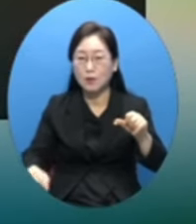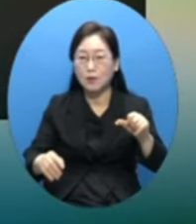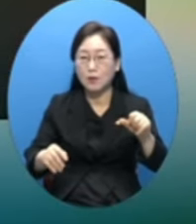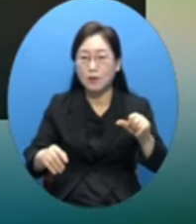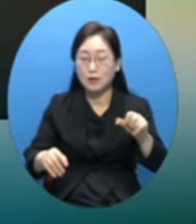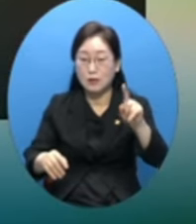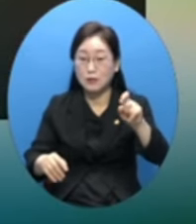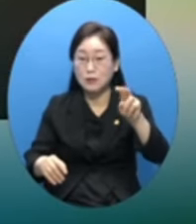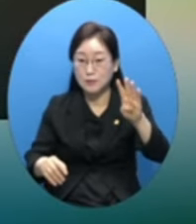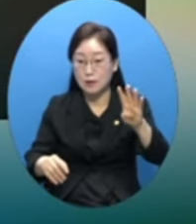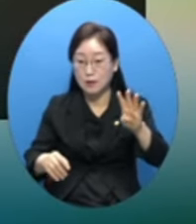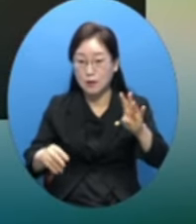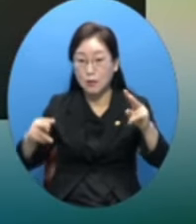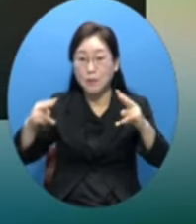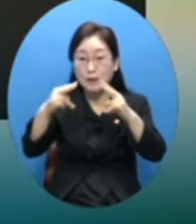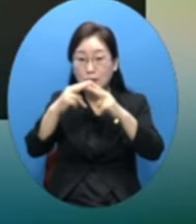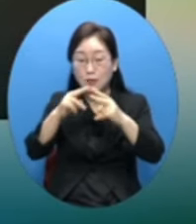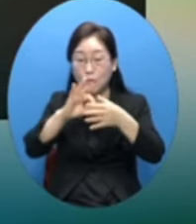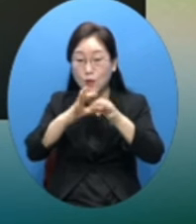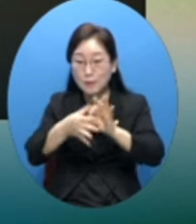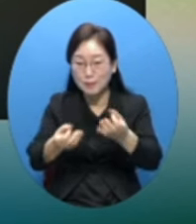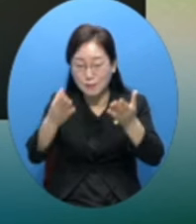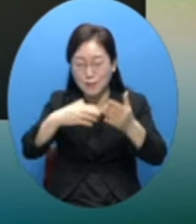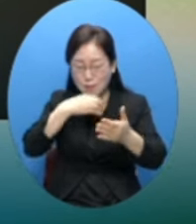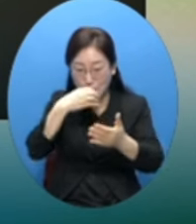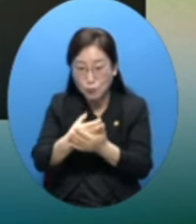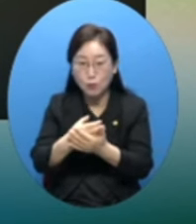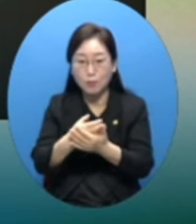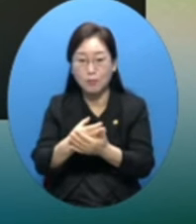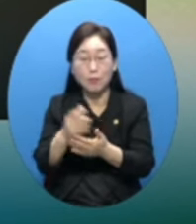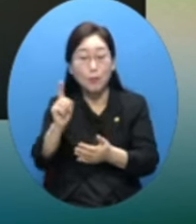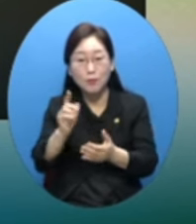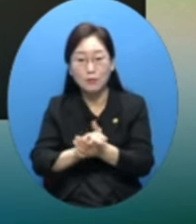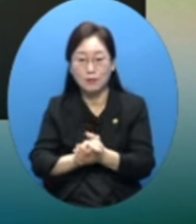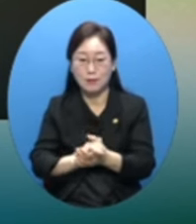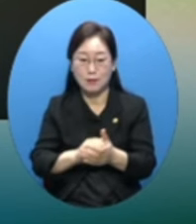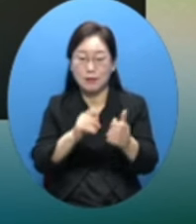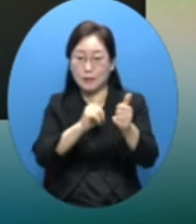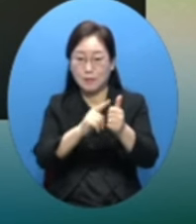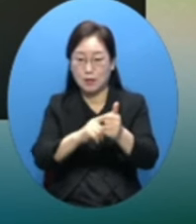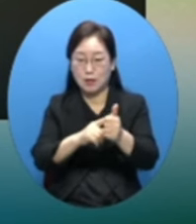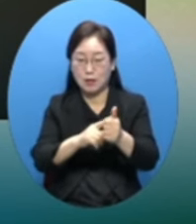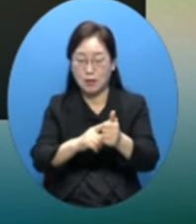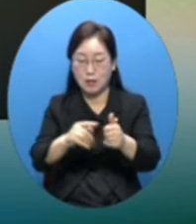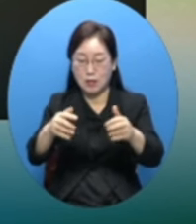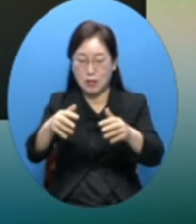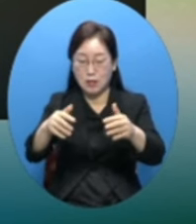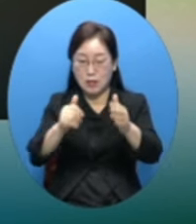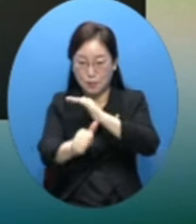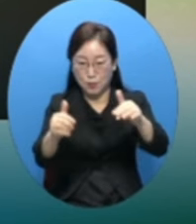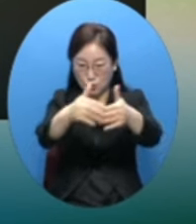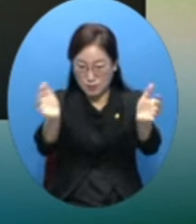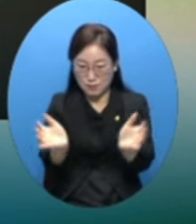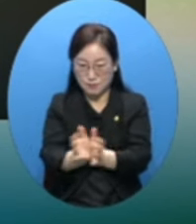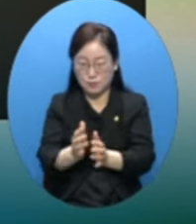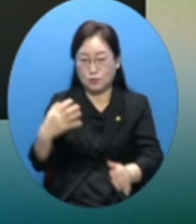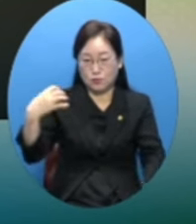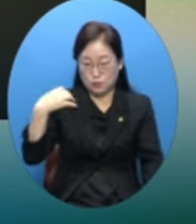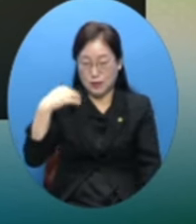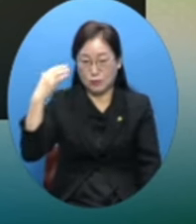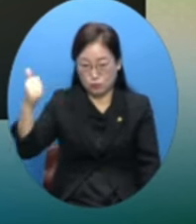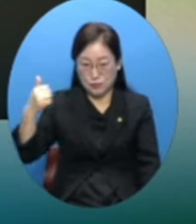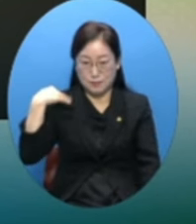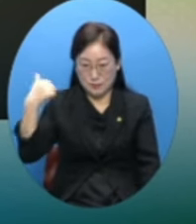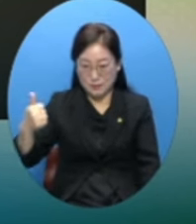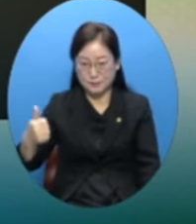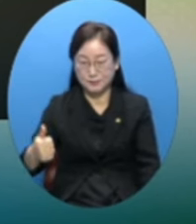사건을 만들어냈습니다. 대표팀 주장이 돼서 그가 시합에 나갔는데